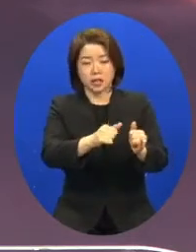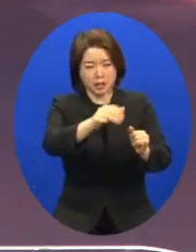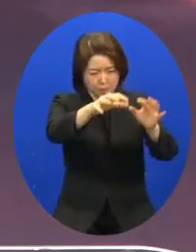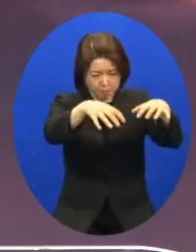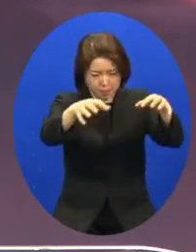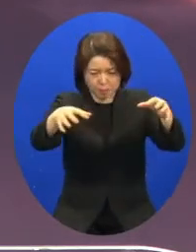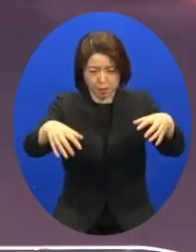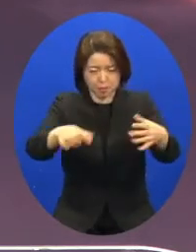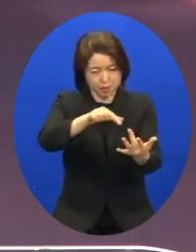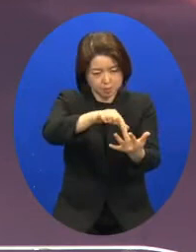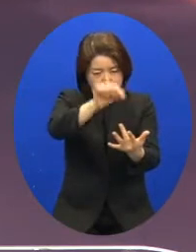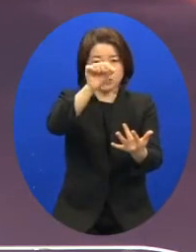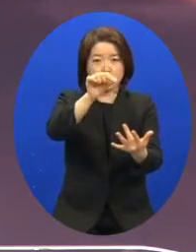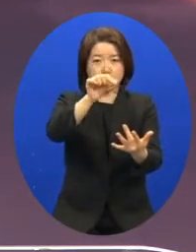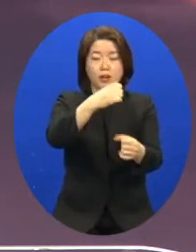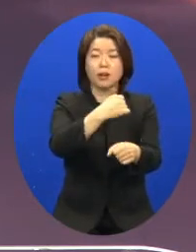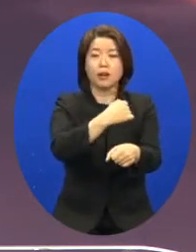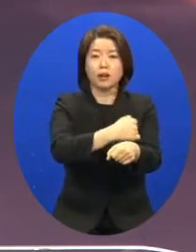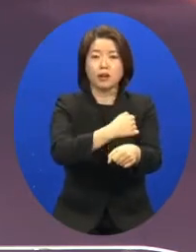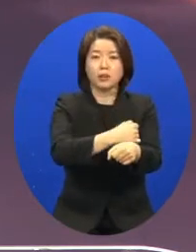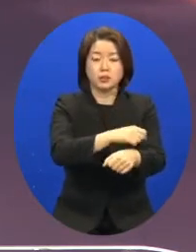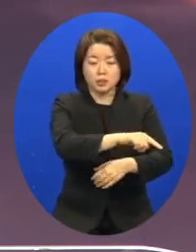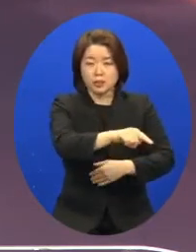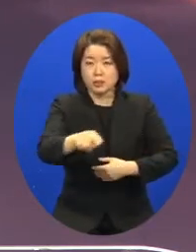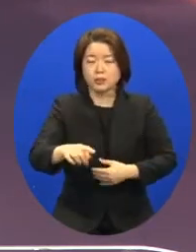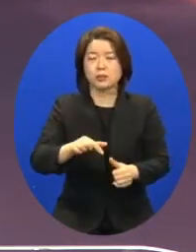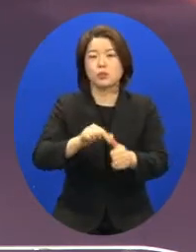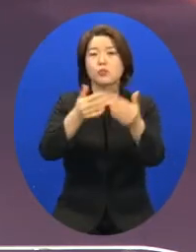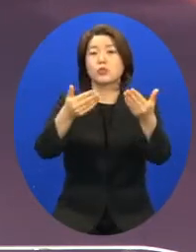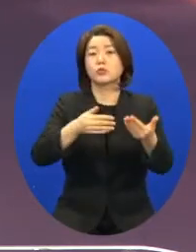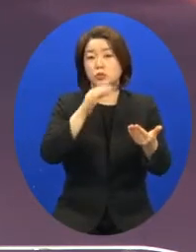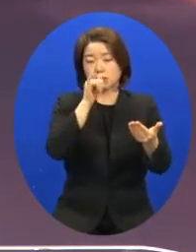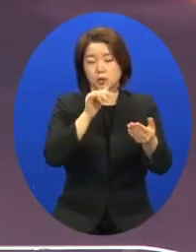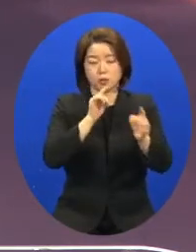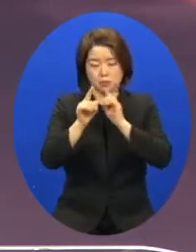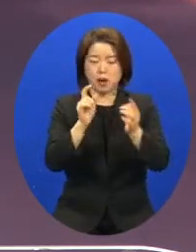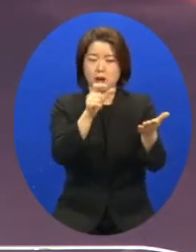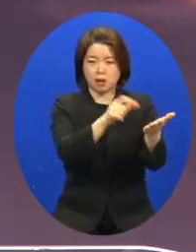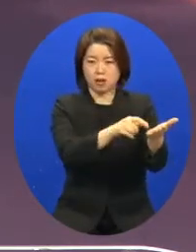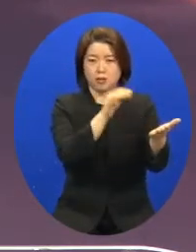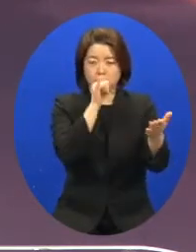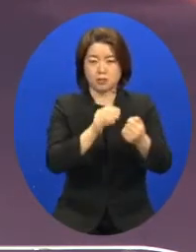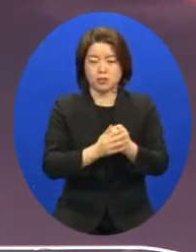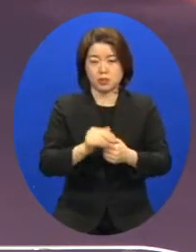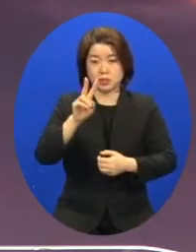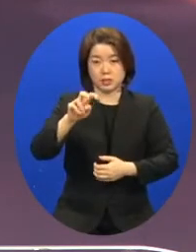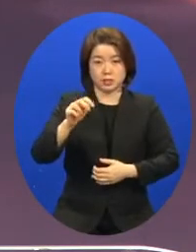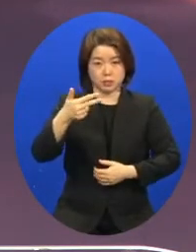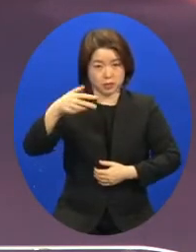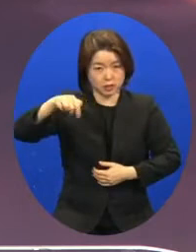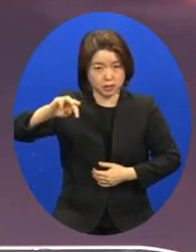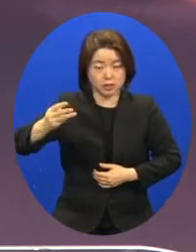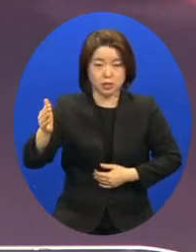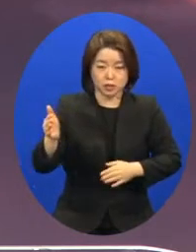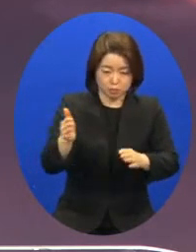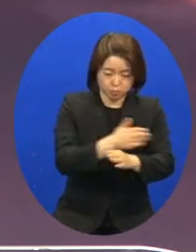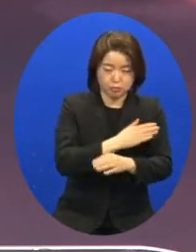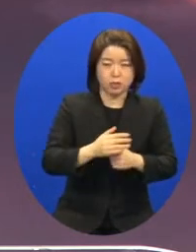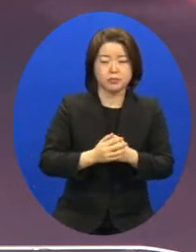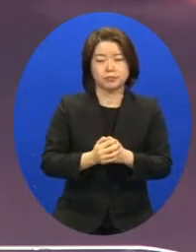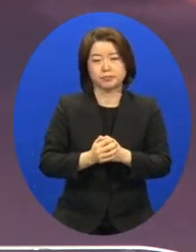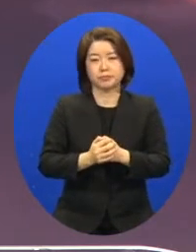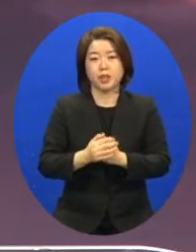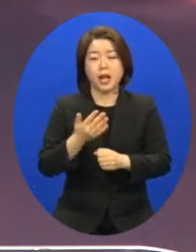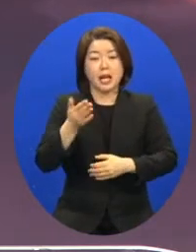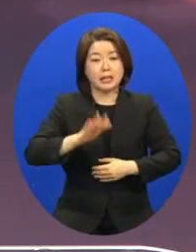일부러 선택하셔서 그들을 구원하셨다고 그렇게 말씀했습니다. 27절부터 이렇게 말합니다.